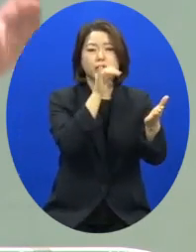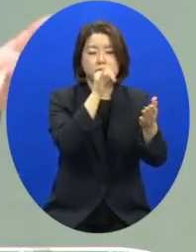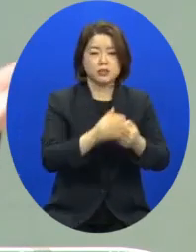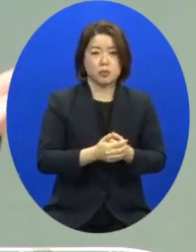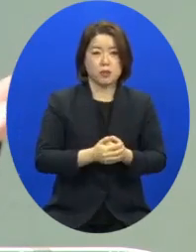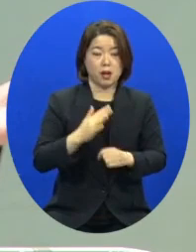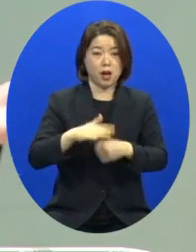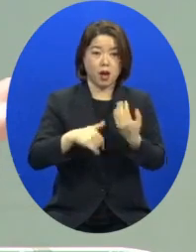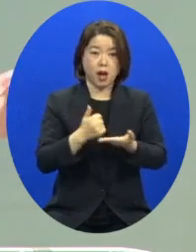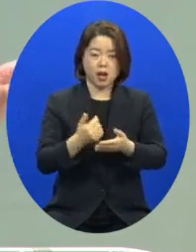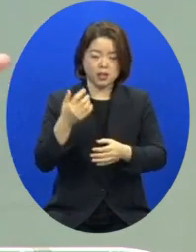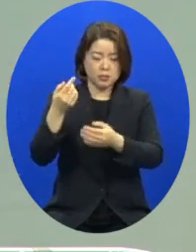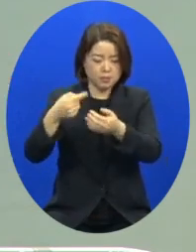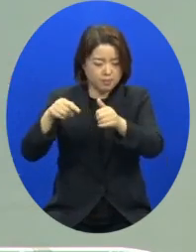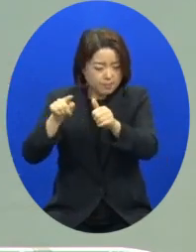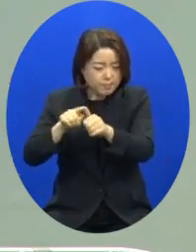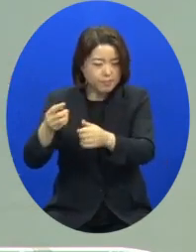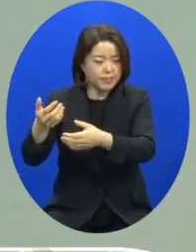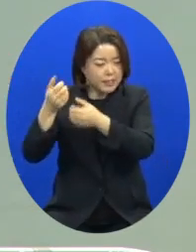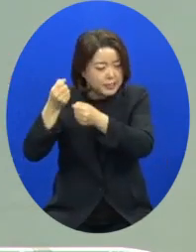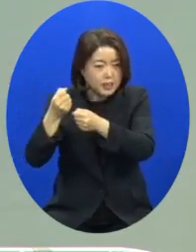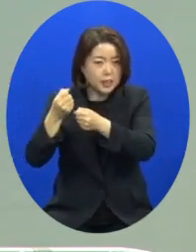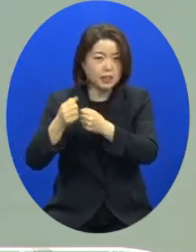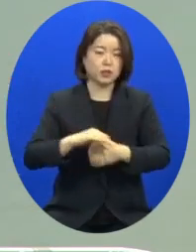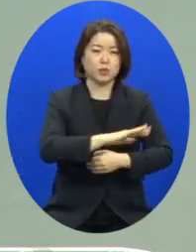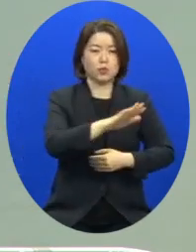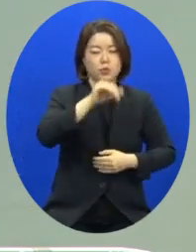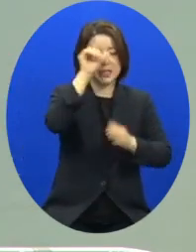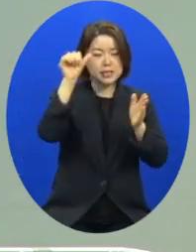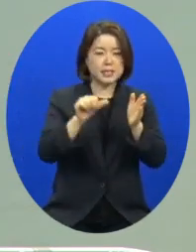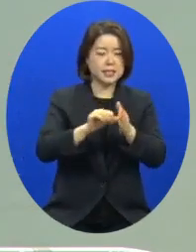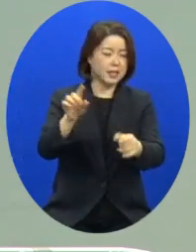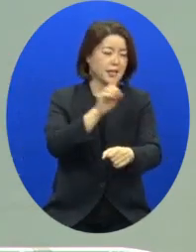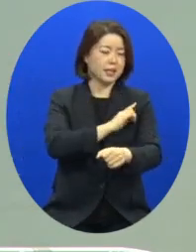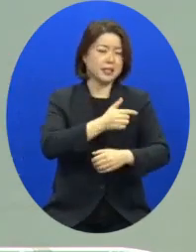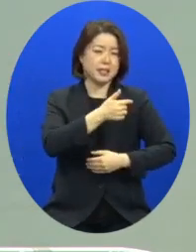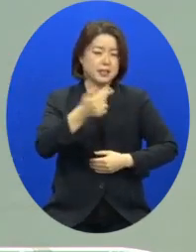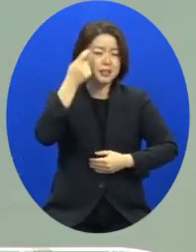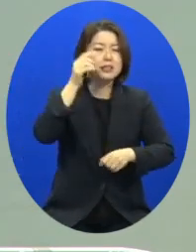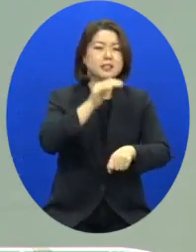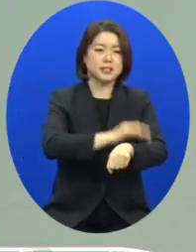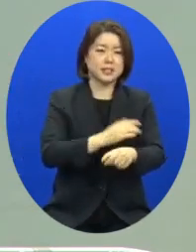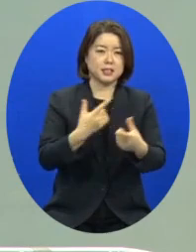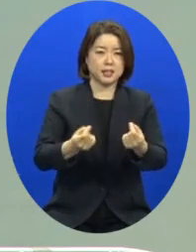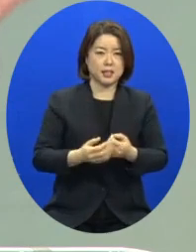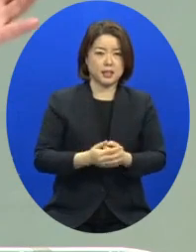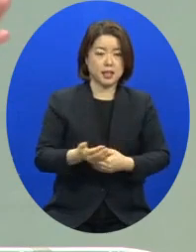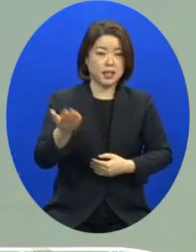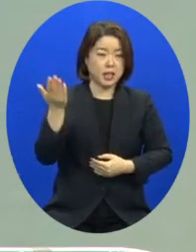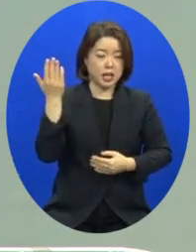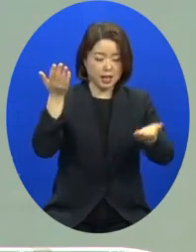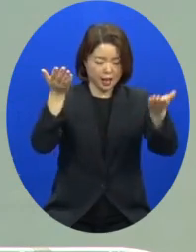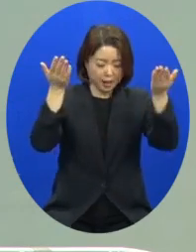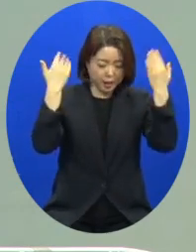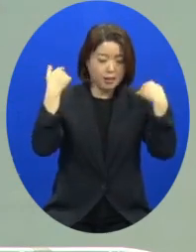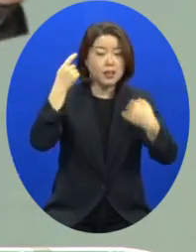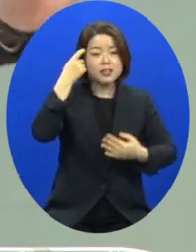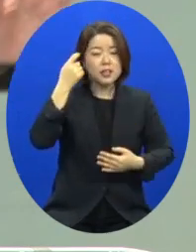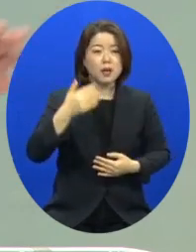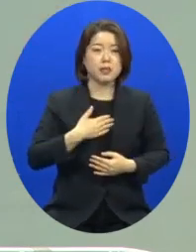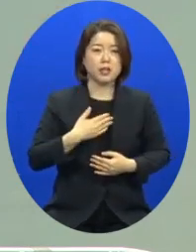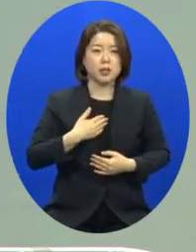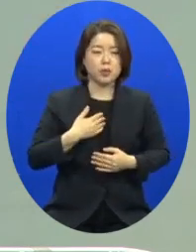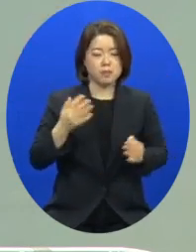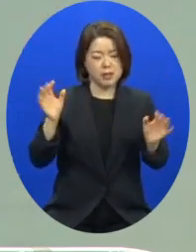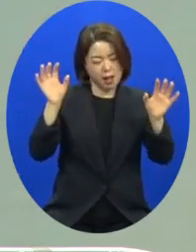하나님만 전적으로 의지하는 것은 우리 인생의 가장 큰 지혜예요. 저도 지난날 돌아보면 앞날이